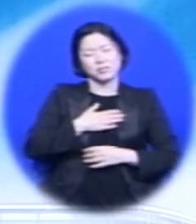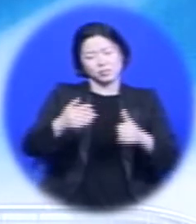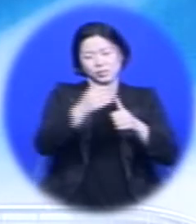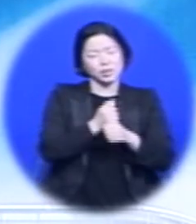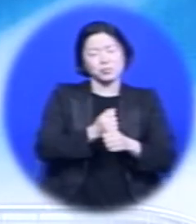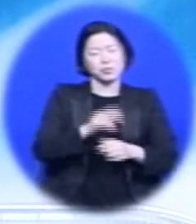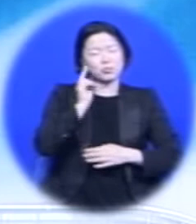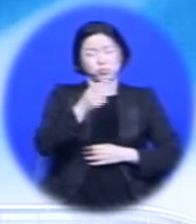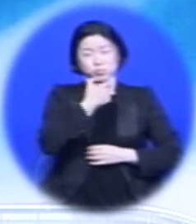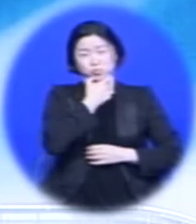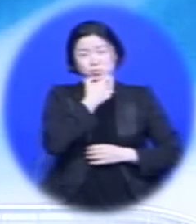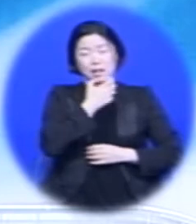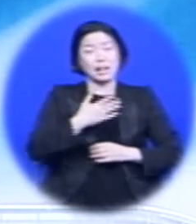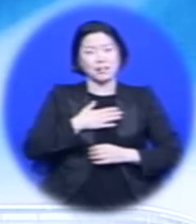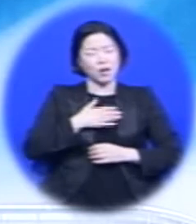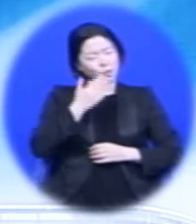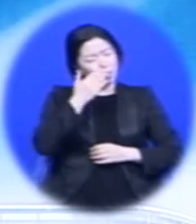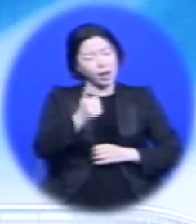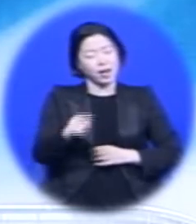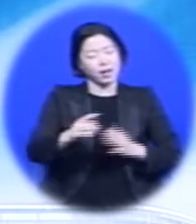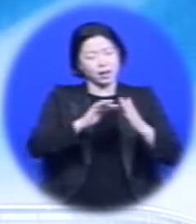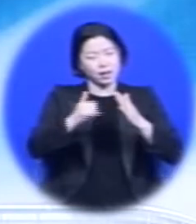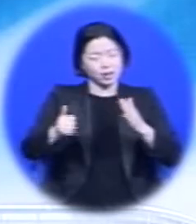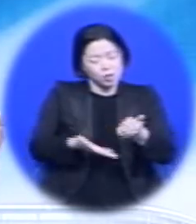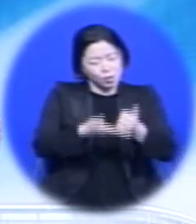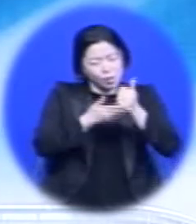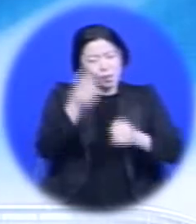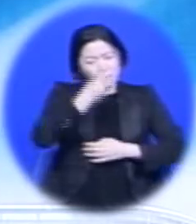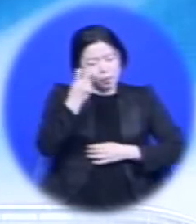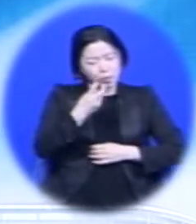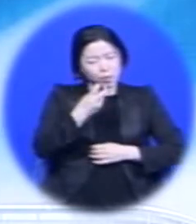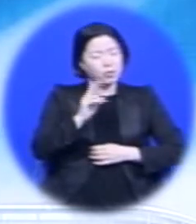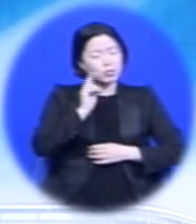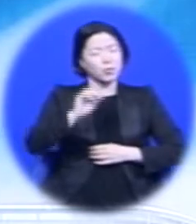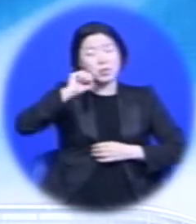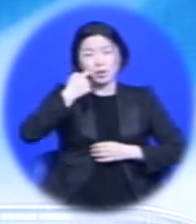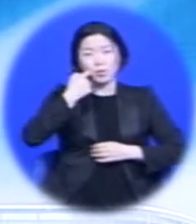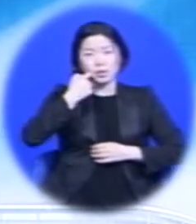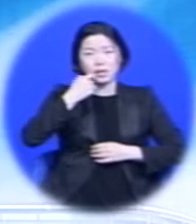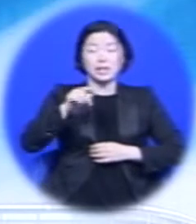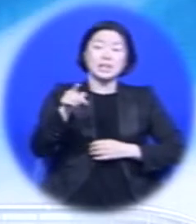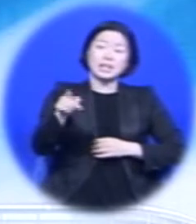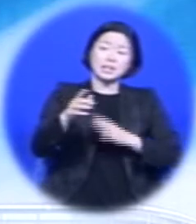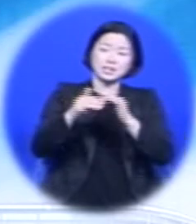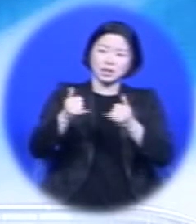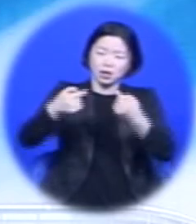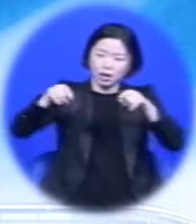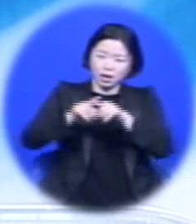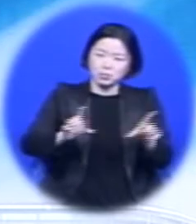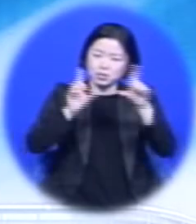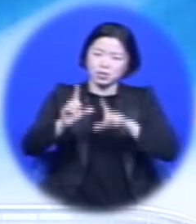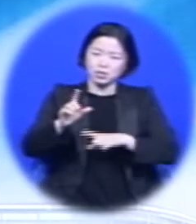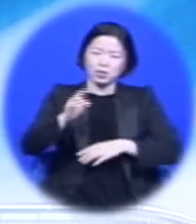싫어. 아, 난 지긋지긋하게 가족들 섬겨야 되고 돌보는 거 너무 어려워. 이 사람하고 함께 사는 거 난